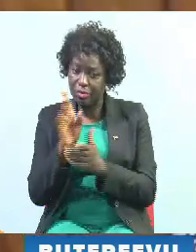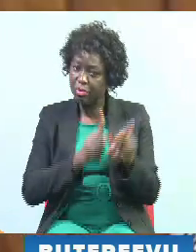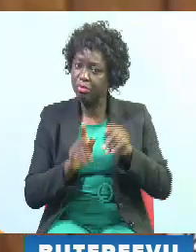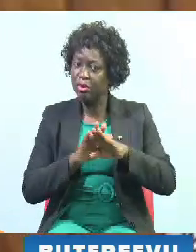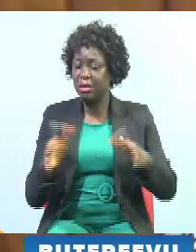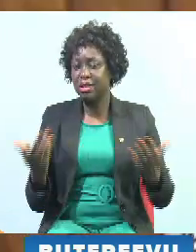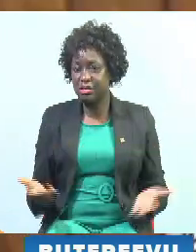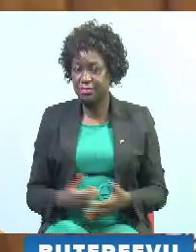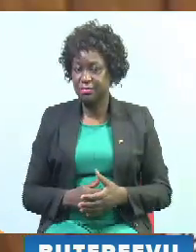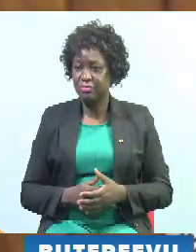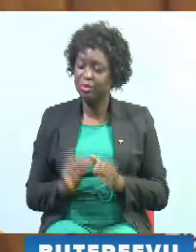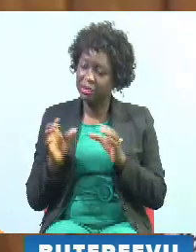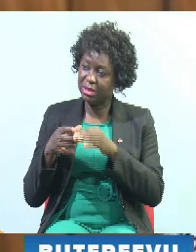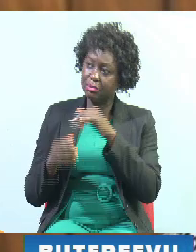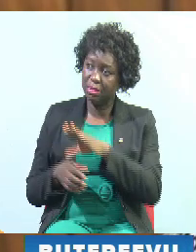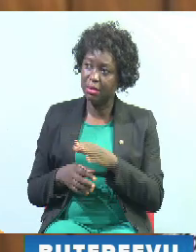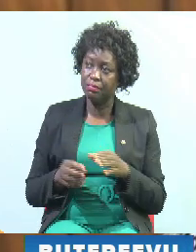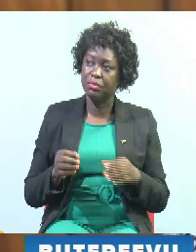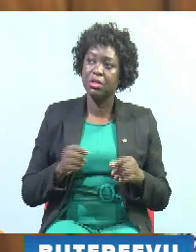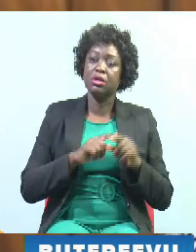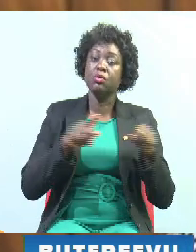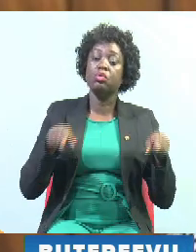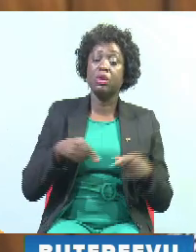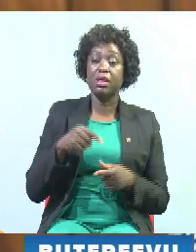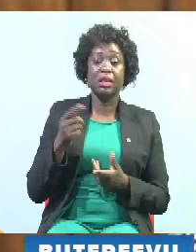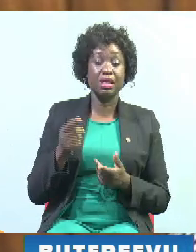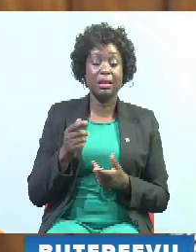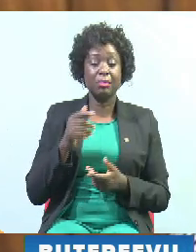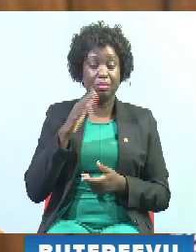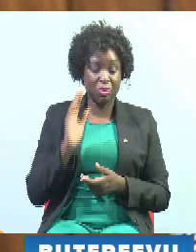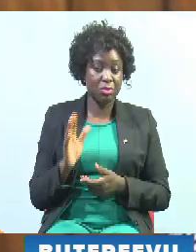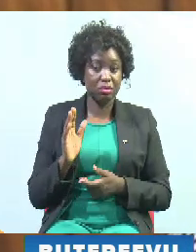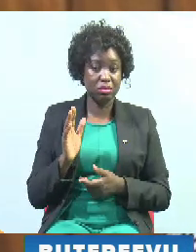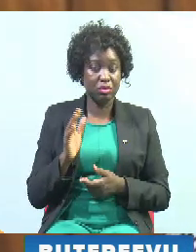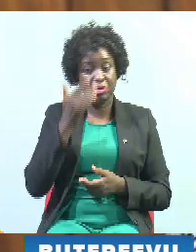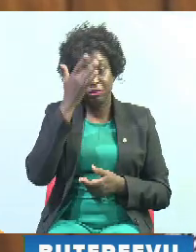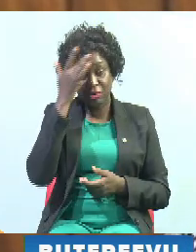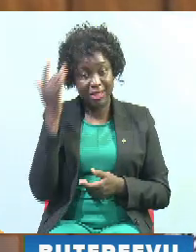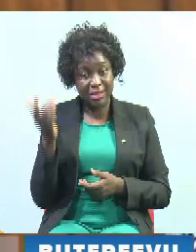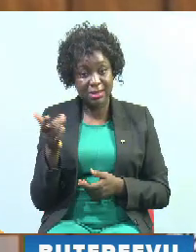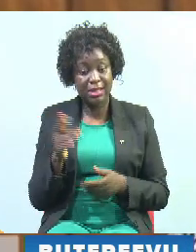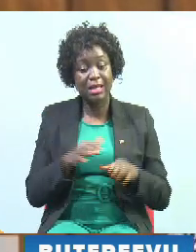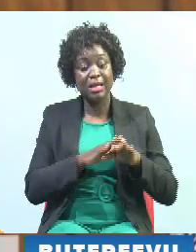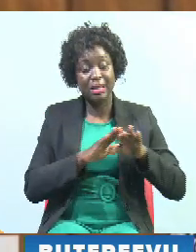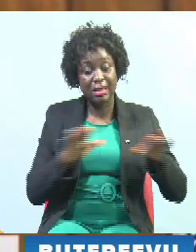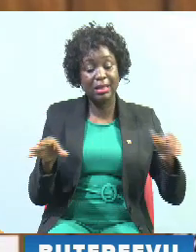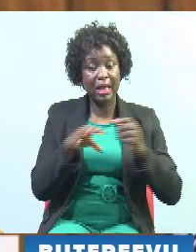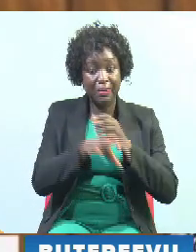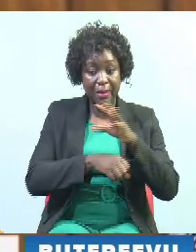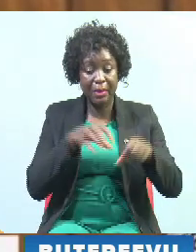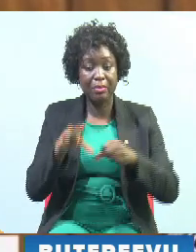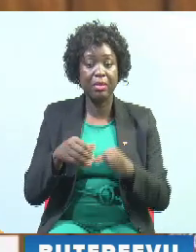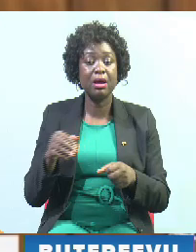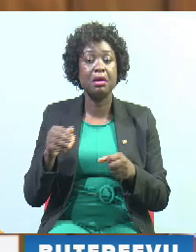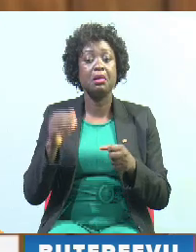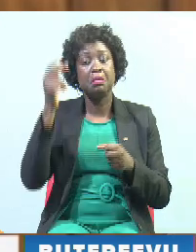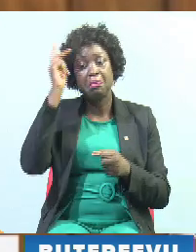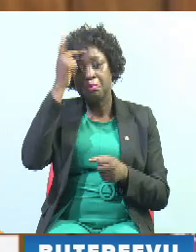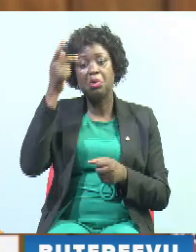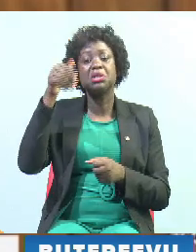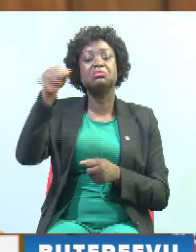Ekintu kye tubuusizza amaaso ffenna kye tamanyi nti kino ekibba ttaka polisi ya government